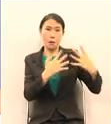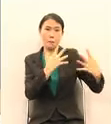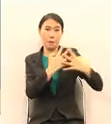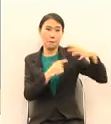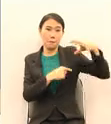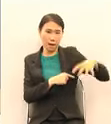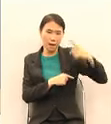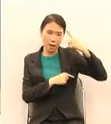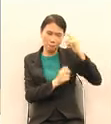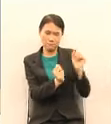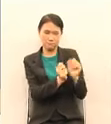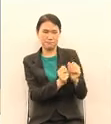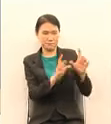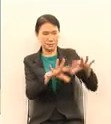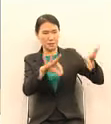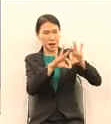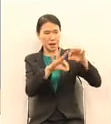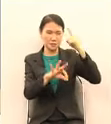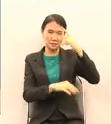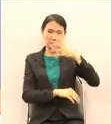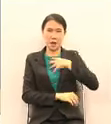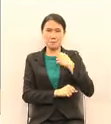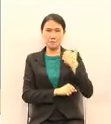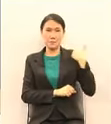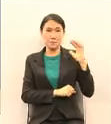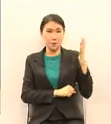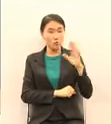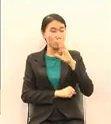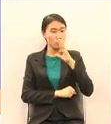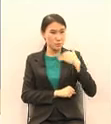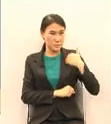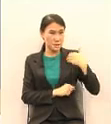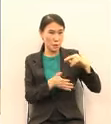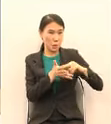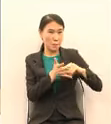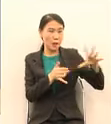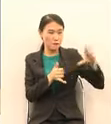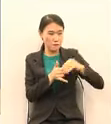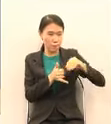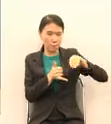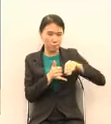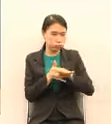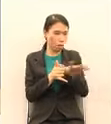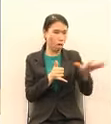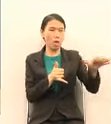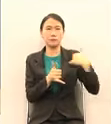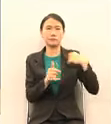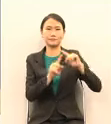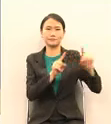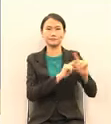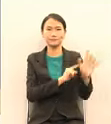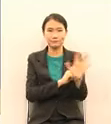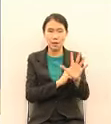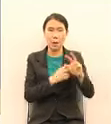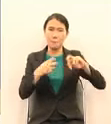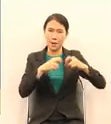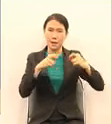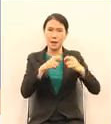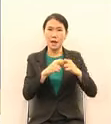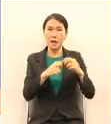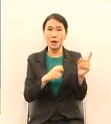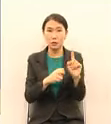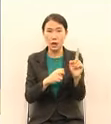นึงที่เราไม่อยากให้เกิดขึ้นเพราะว่าถ้าเกิดขึ้นแล้วก็มีความเสี่ยงที่อาจจะเกิดผู้ป่วยหนักที่จะเป็นภาระให้กับ